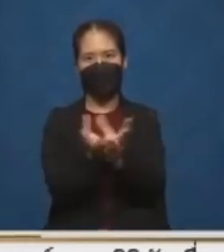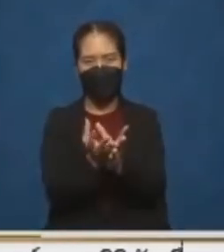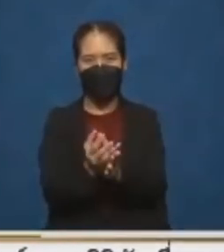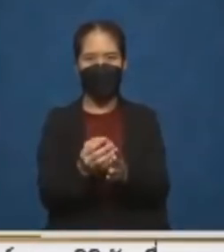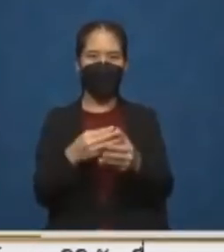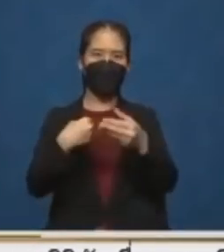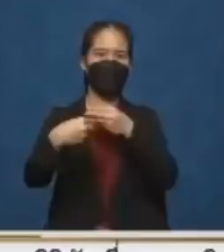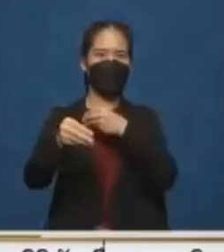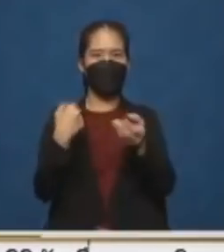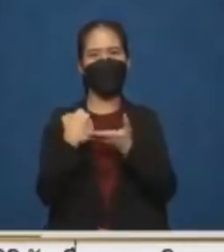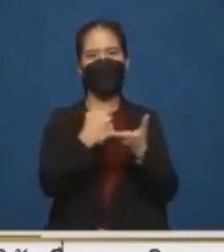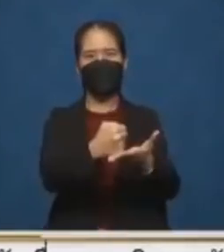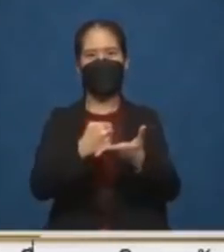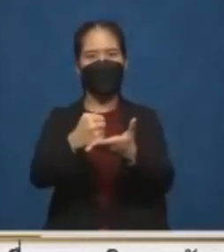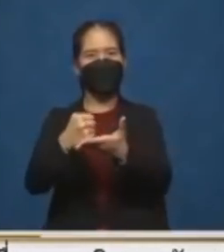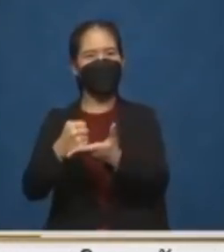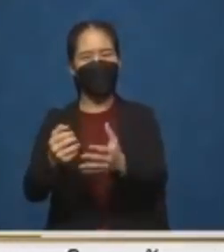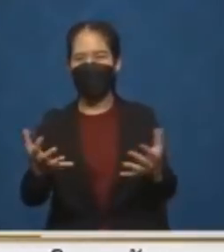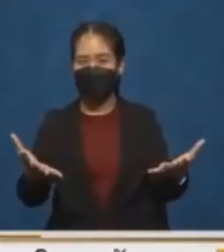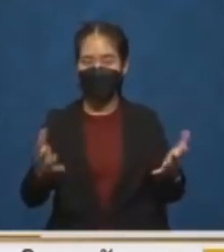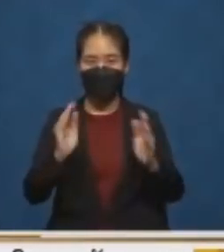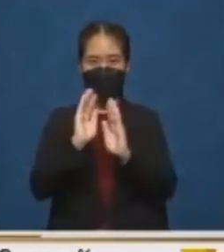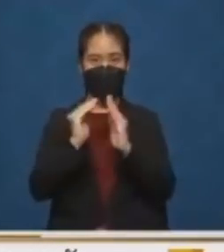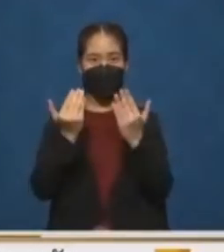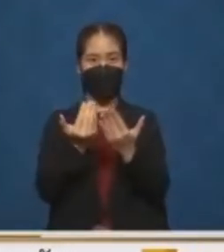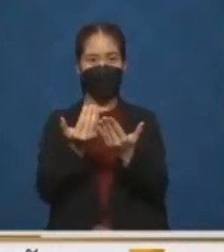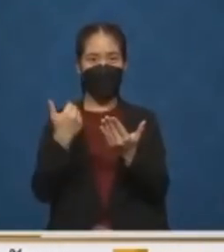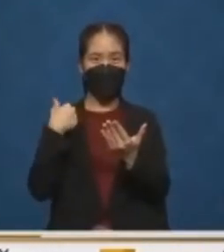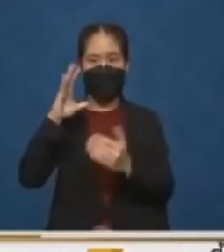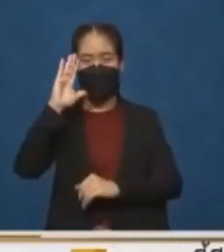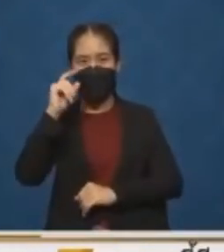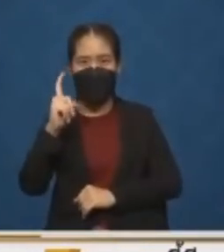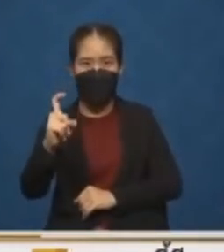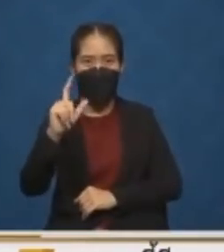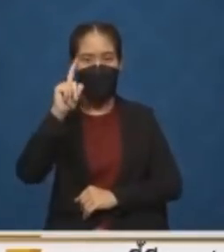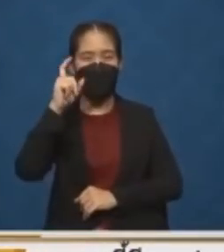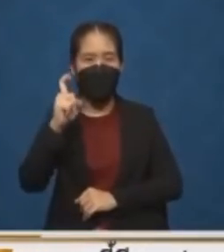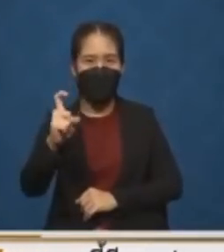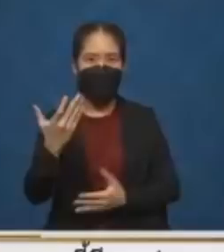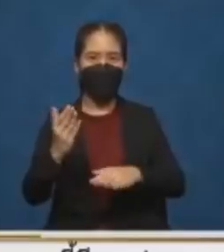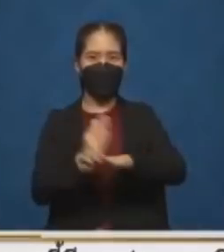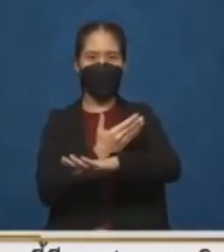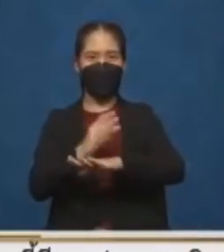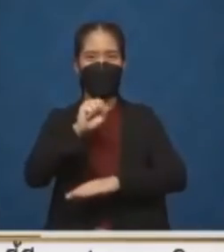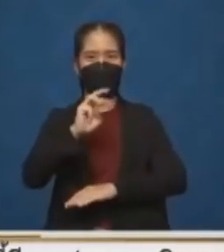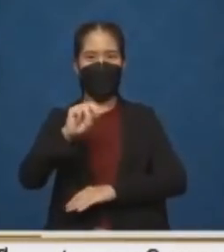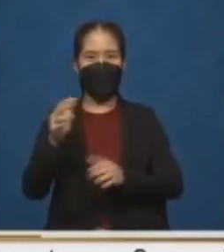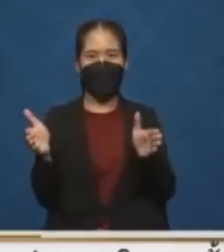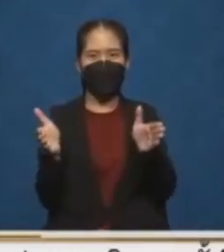จัภาคลัดภาพครอบครัวที่ต้องศูยเสียผู้นำธุรกิจ SME ทตองปดกจการ